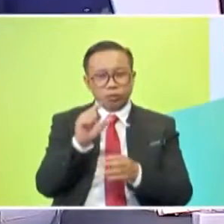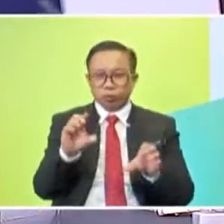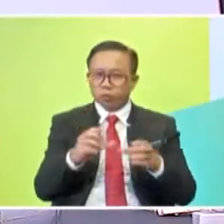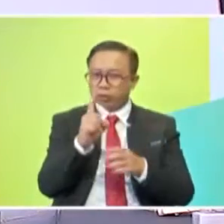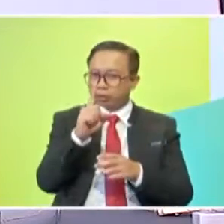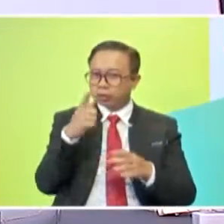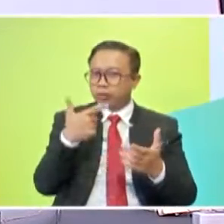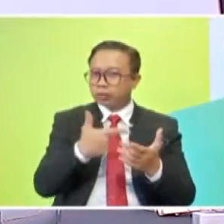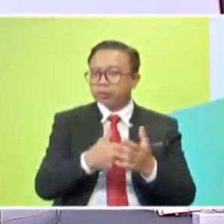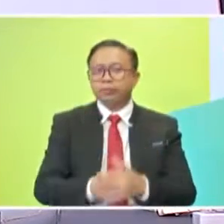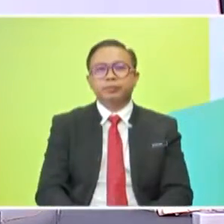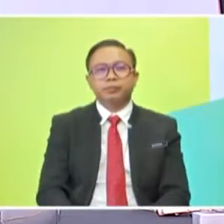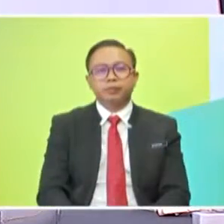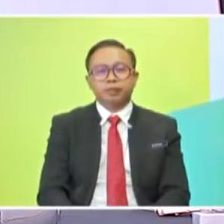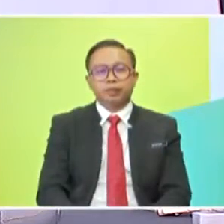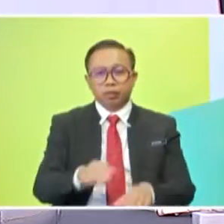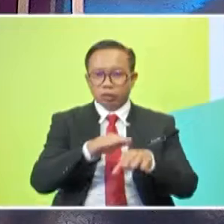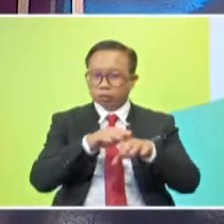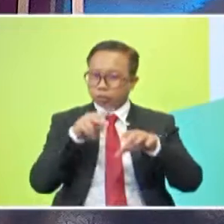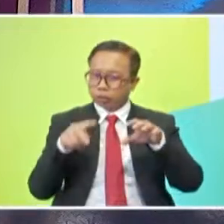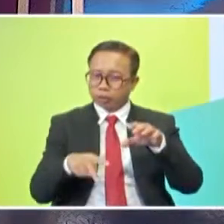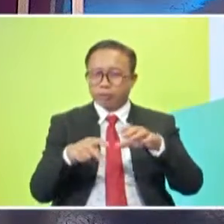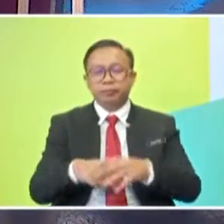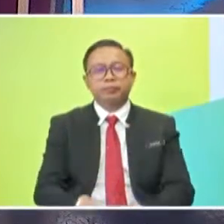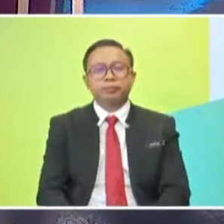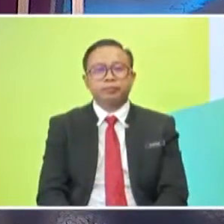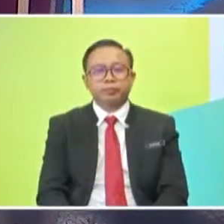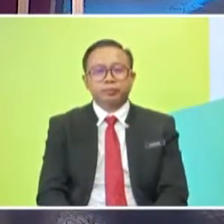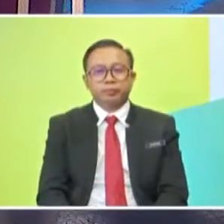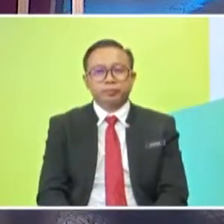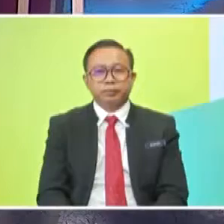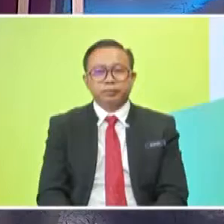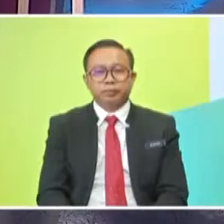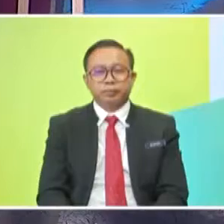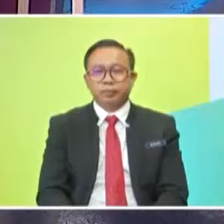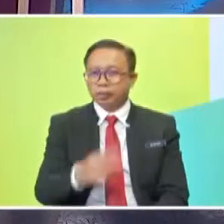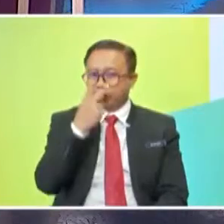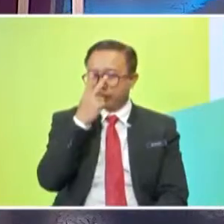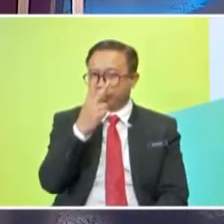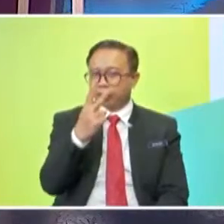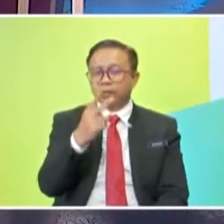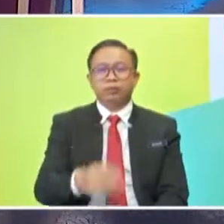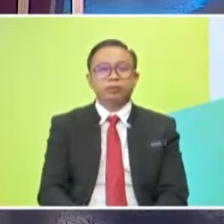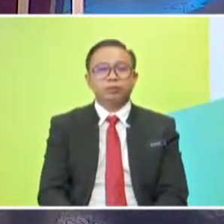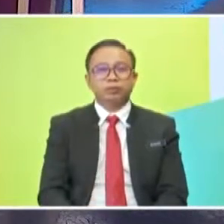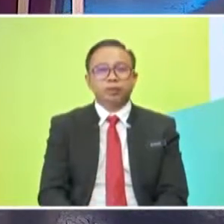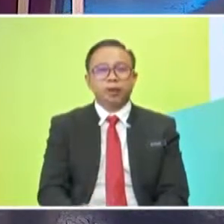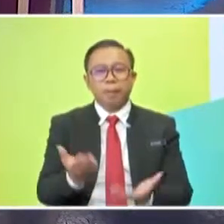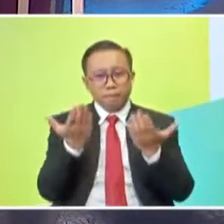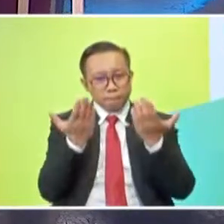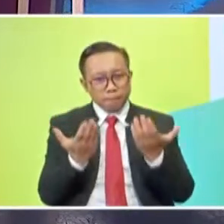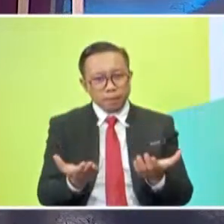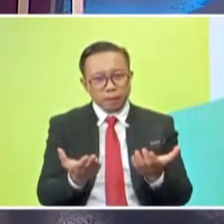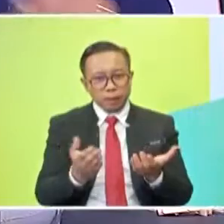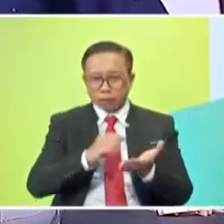lagi ikut unjuk lagi turunkan ya Oke Mira Febrina situ gitu nak tengok bedak pemadam ini